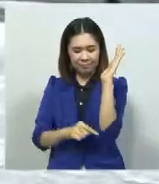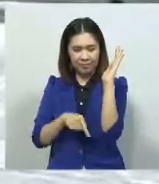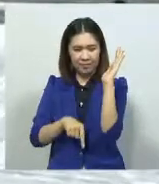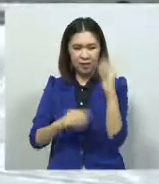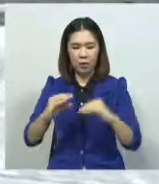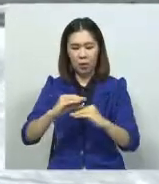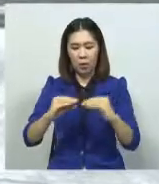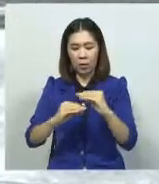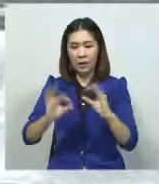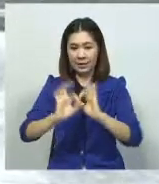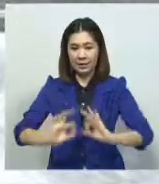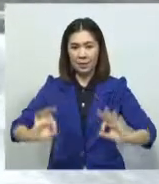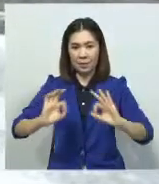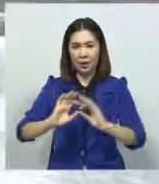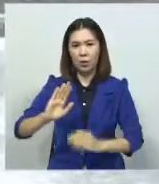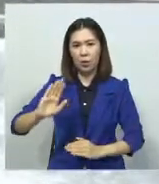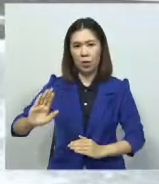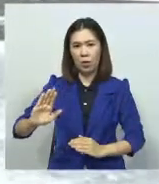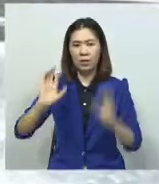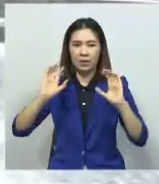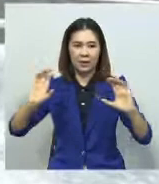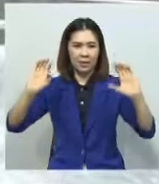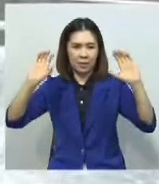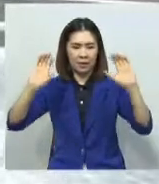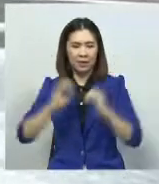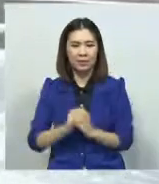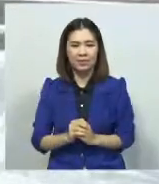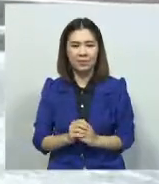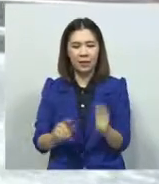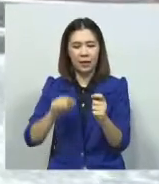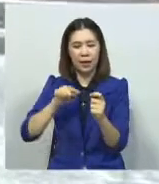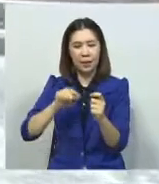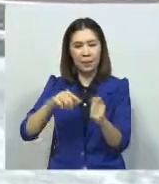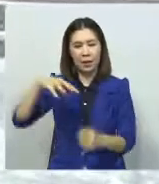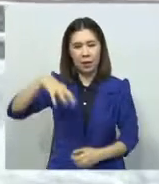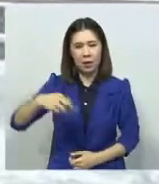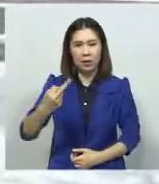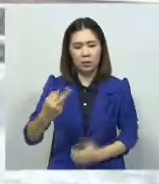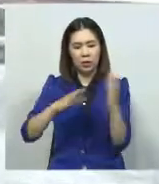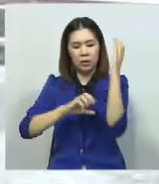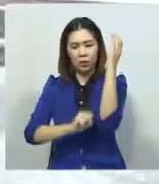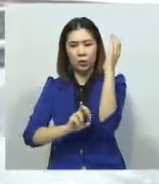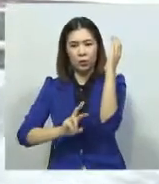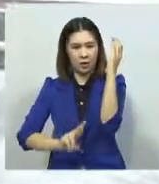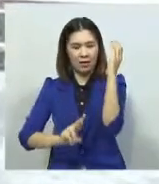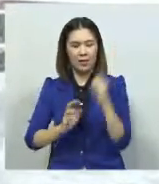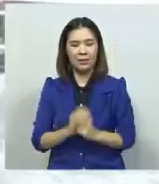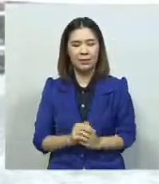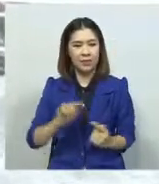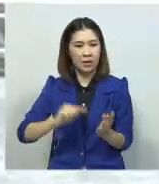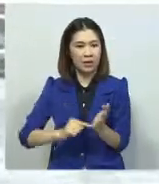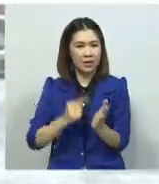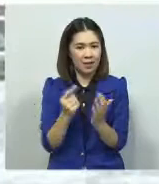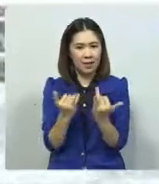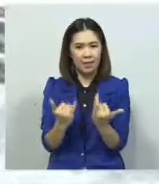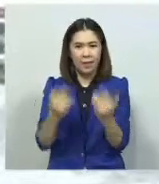โครงการสำคัญของรัฐบาลนะคะในพื้นที่อำเภอเกาะสมุยจังหวัดสุราษฎร์ธานีค่ะและจุดนี้นะคะเป็นจุดแรกค่ะที่น